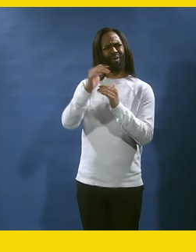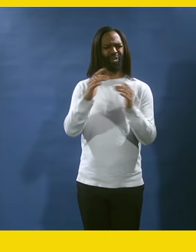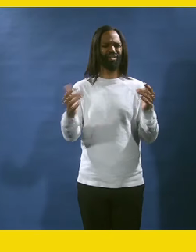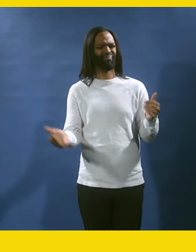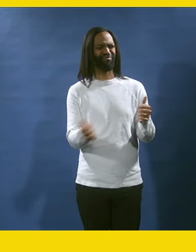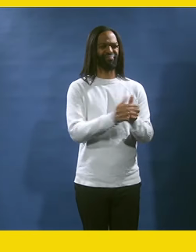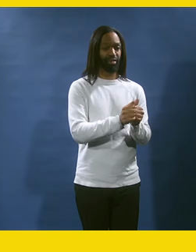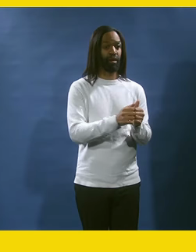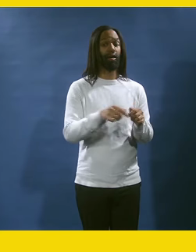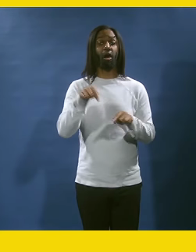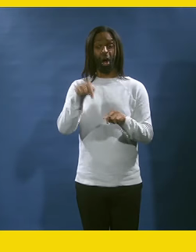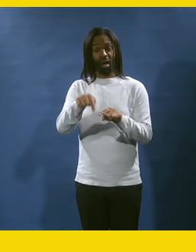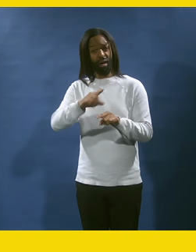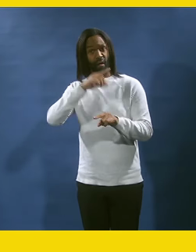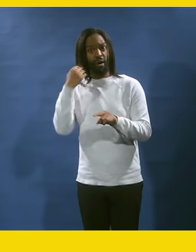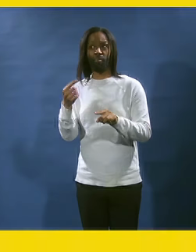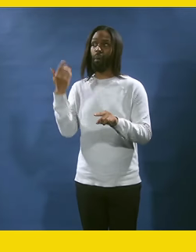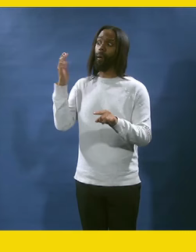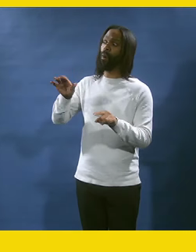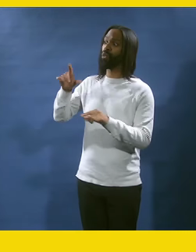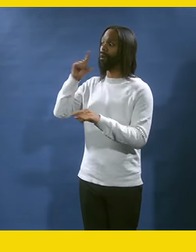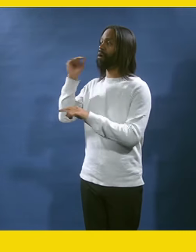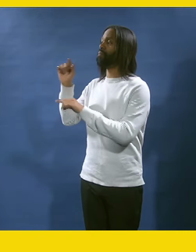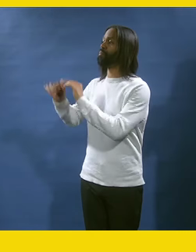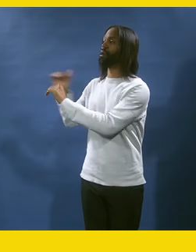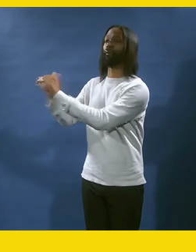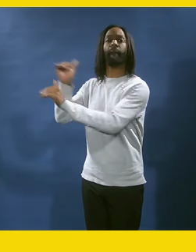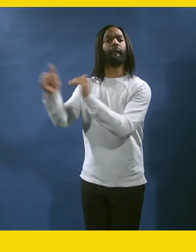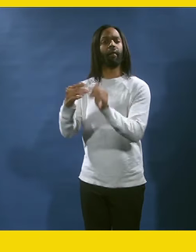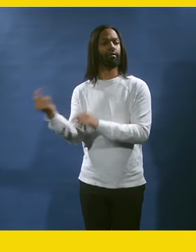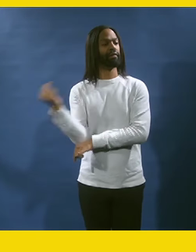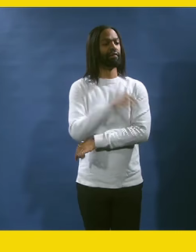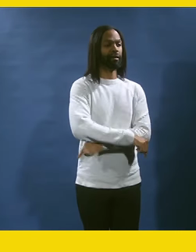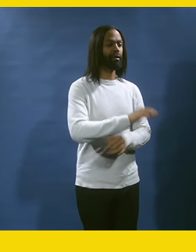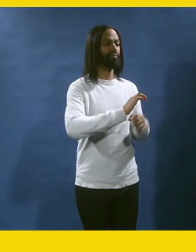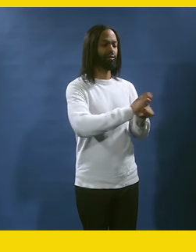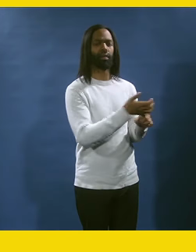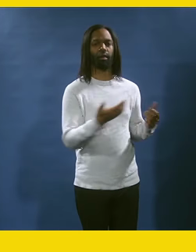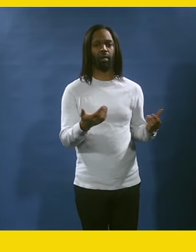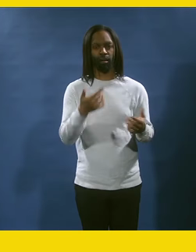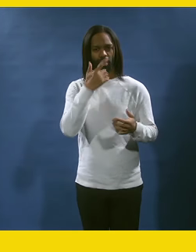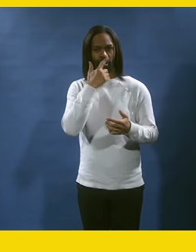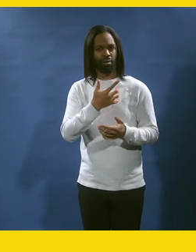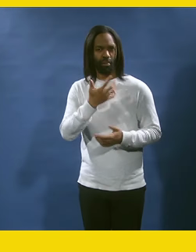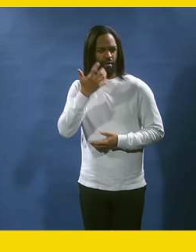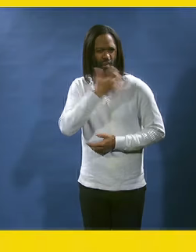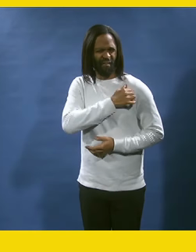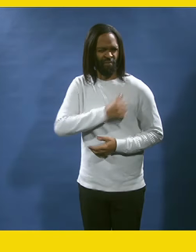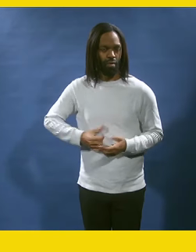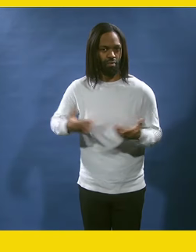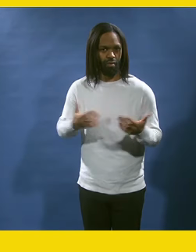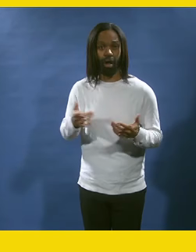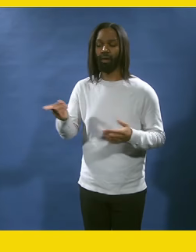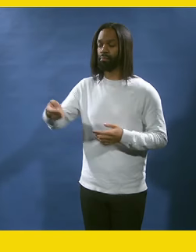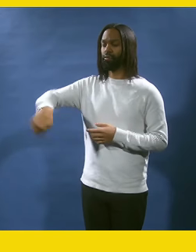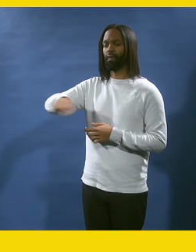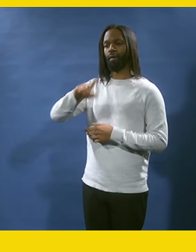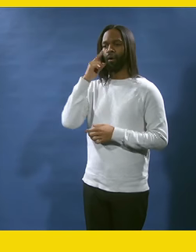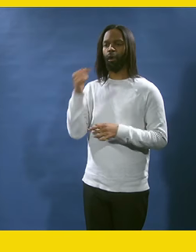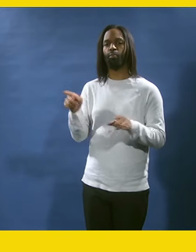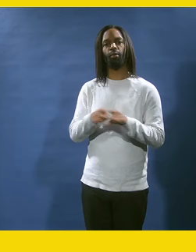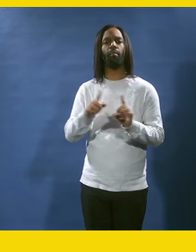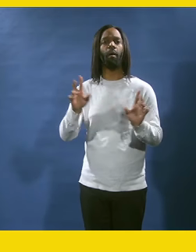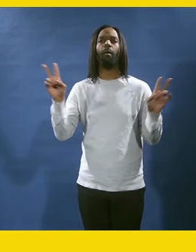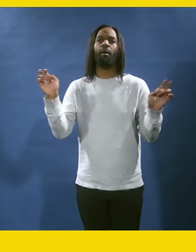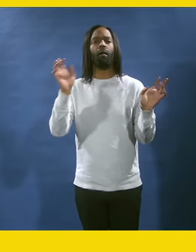faite violer par plus de 50 autres, c'est la légèreté de la parole des hommes. Ils n'avaient pas l'intention de